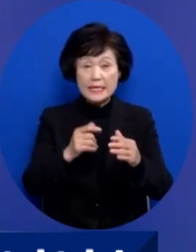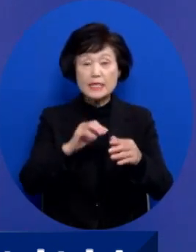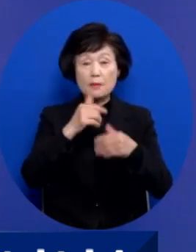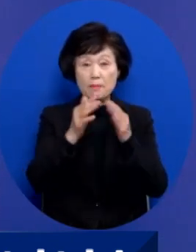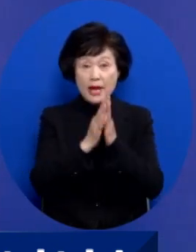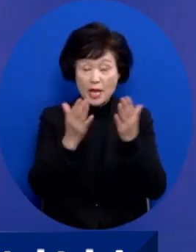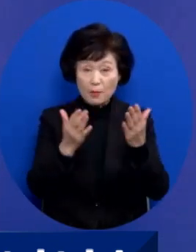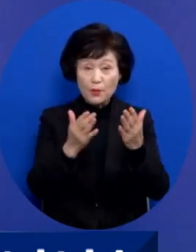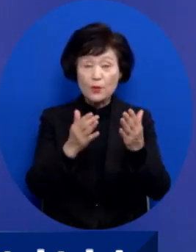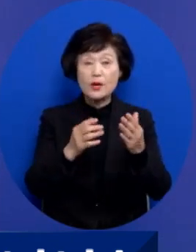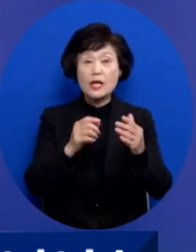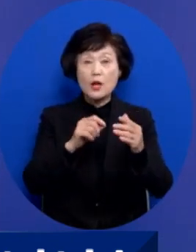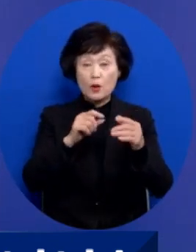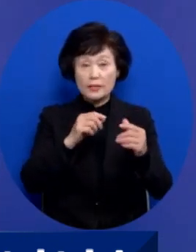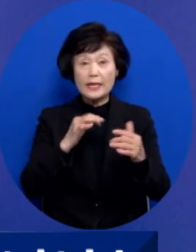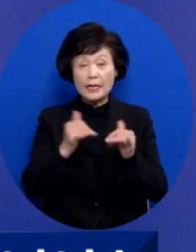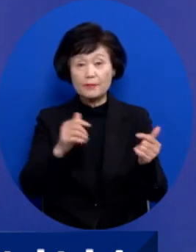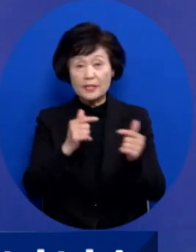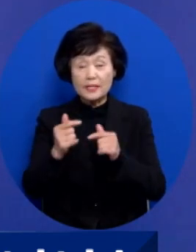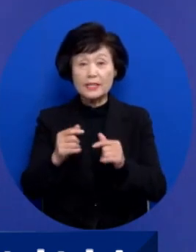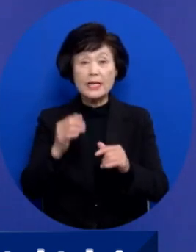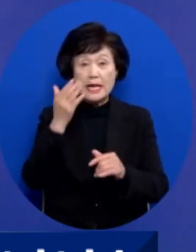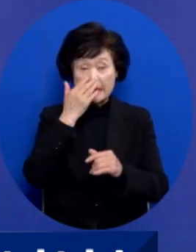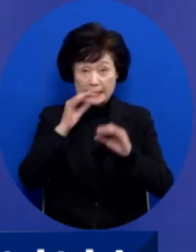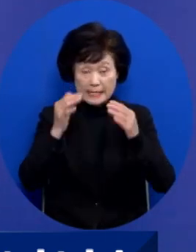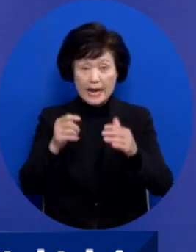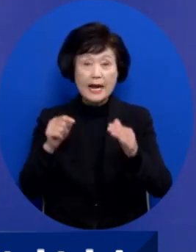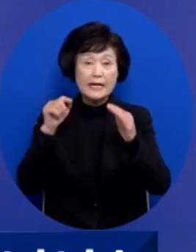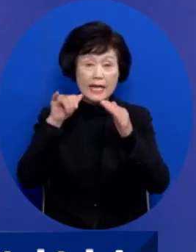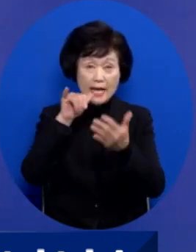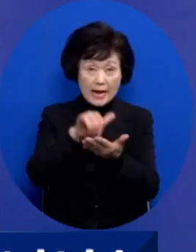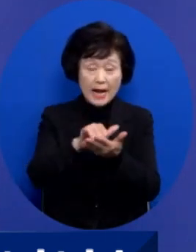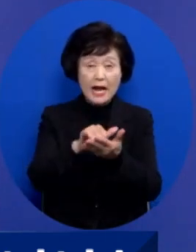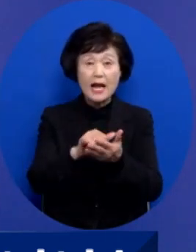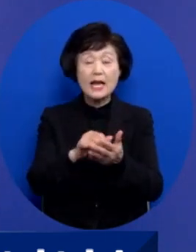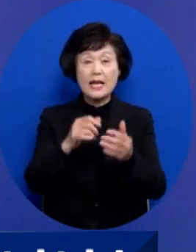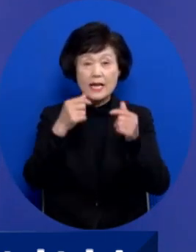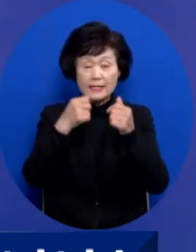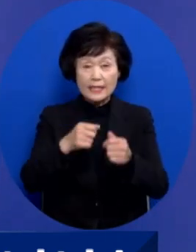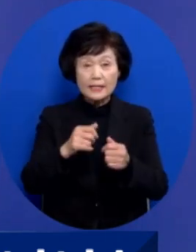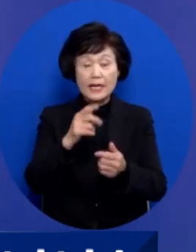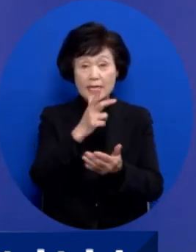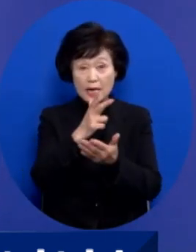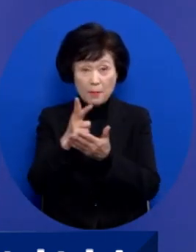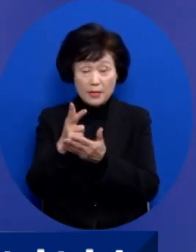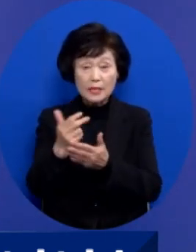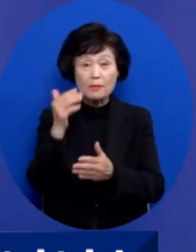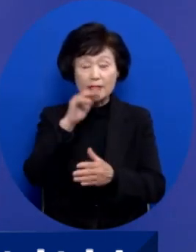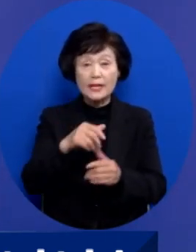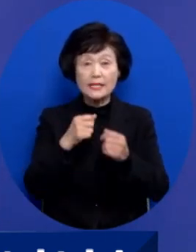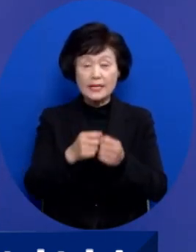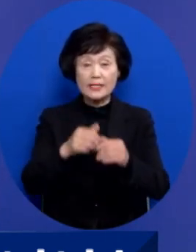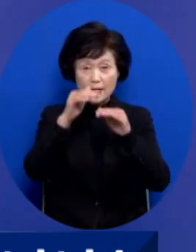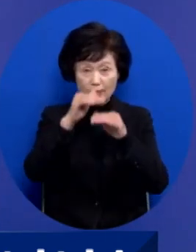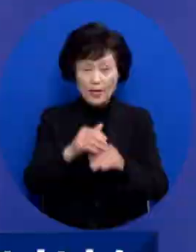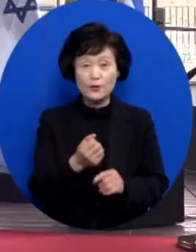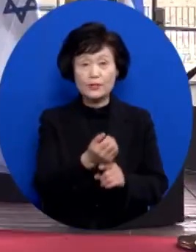제작진이 마라톤 대회에 참가해 생생한 현장을 카메라에 담았는데요. 자세한 소식은 박지영 통신원이 전해드립니다.